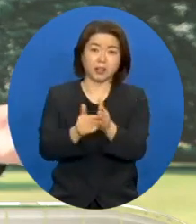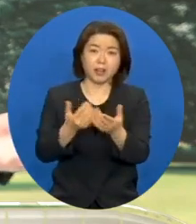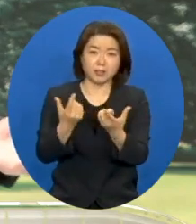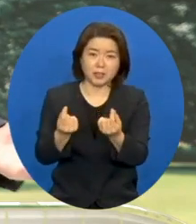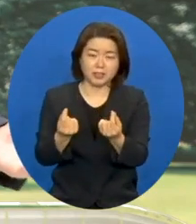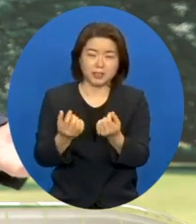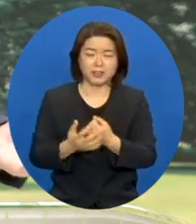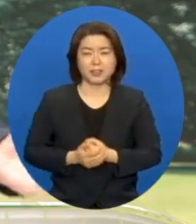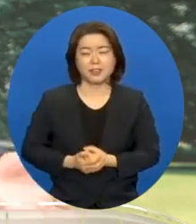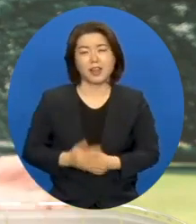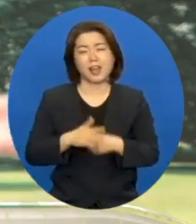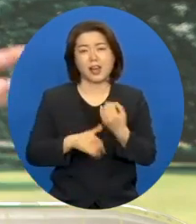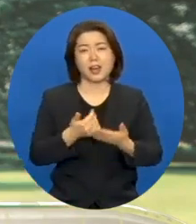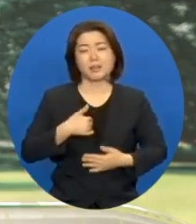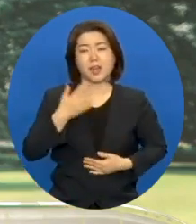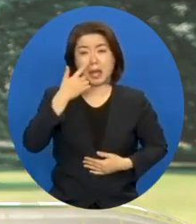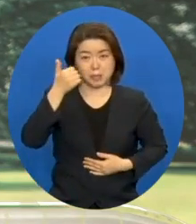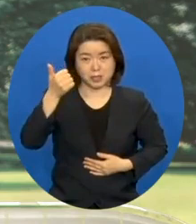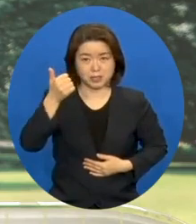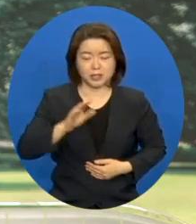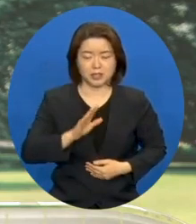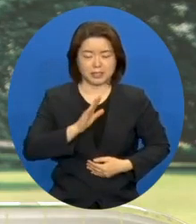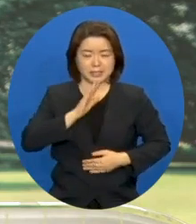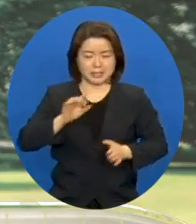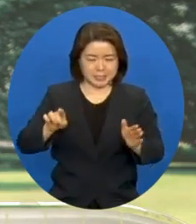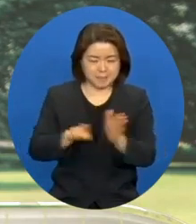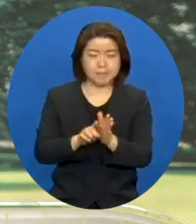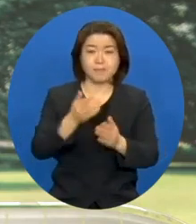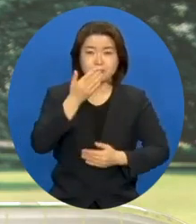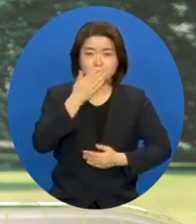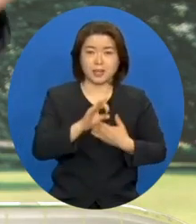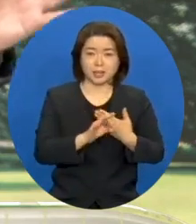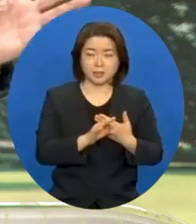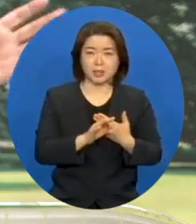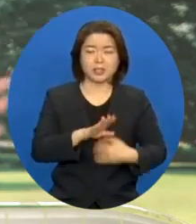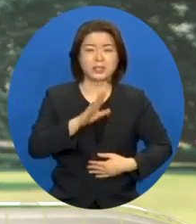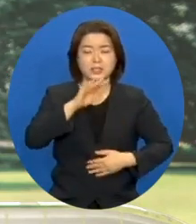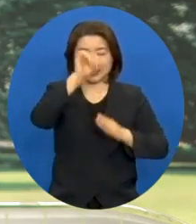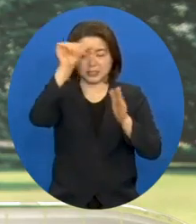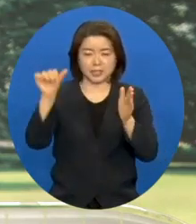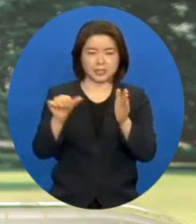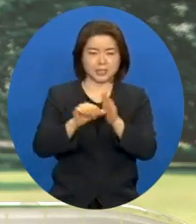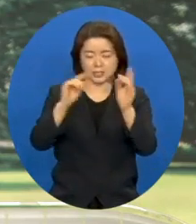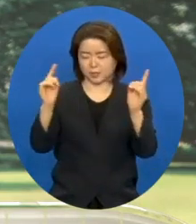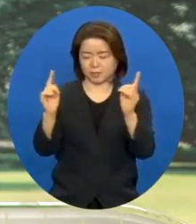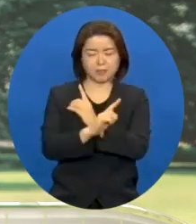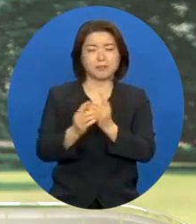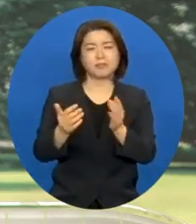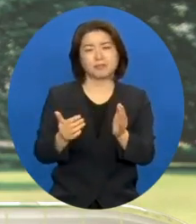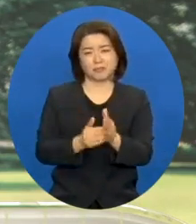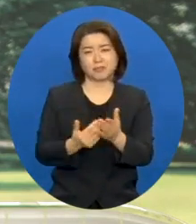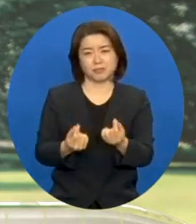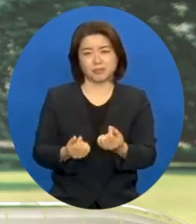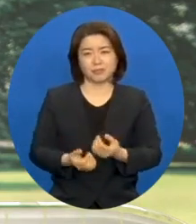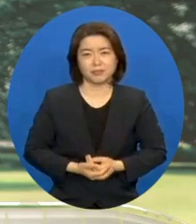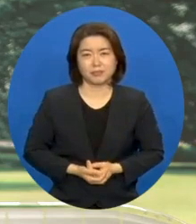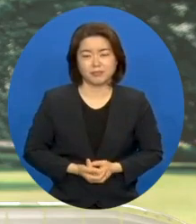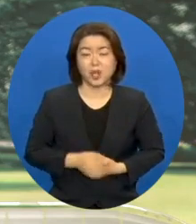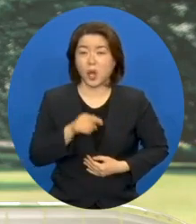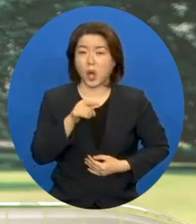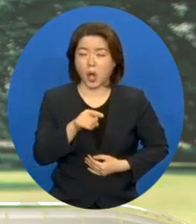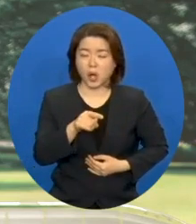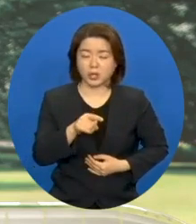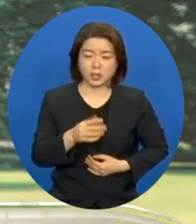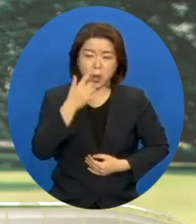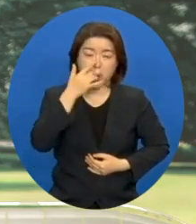하나님이 내 아버지시다, 이 사실이 진짜 믿어지면 진짜 인생이 다 바뀌어요. 거기서